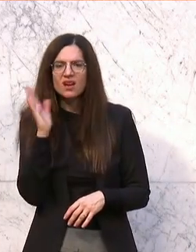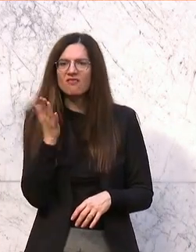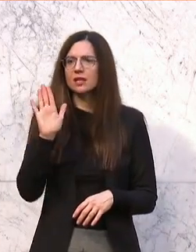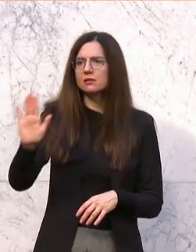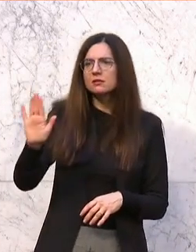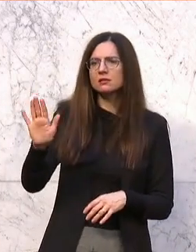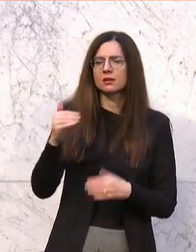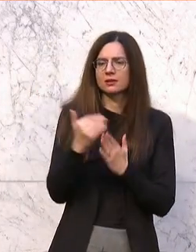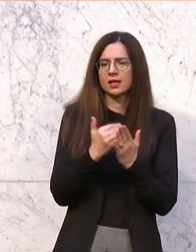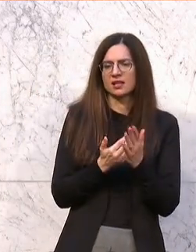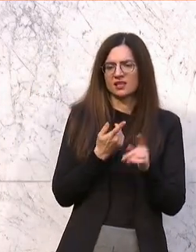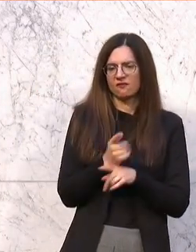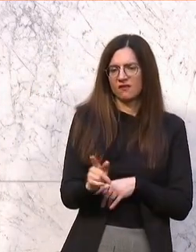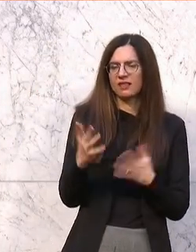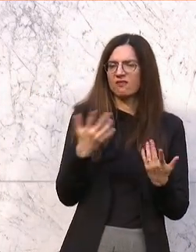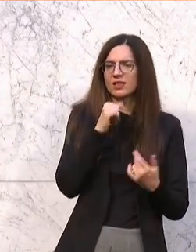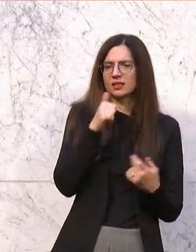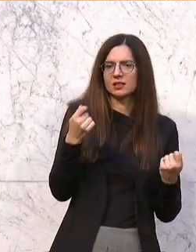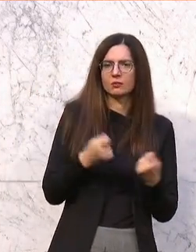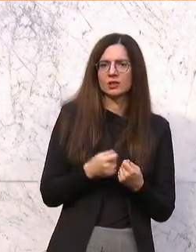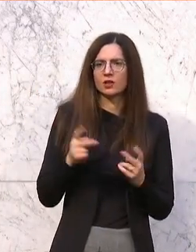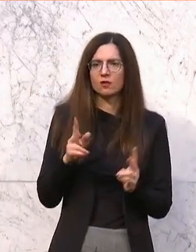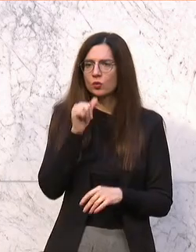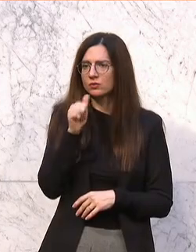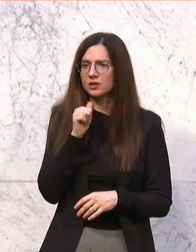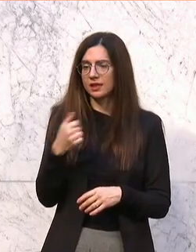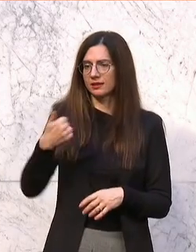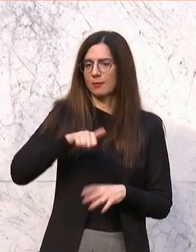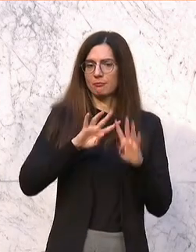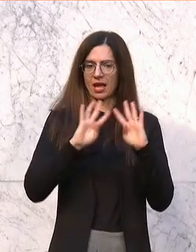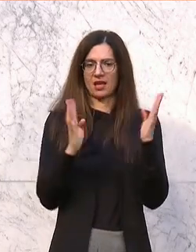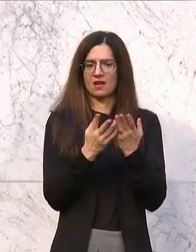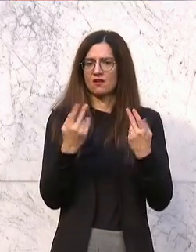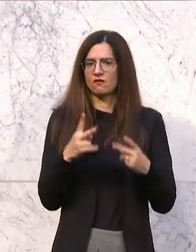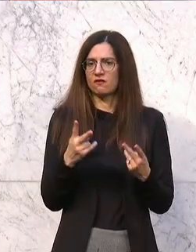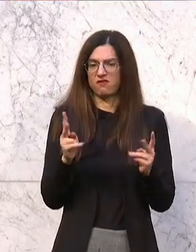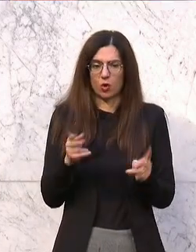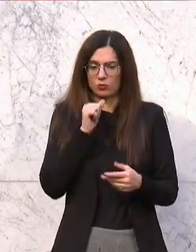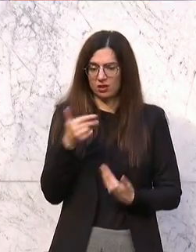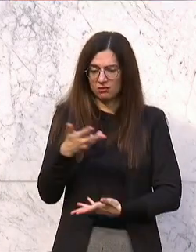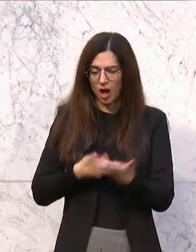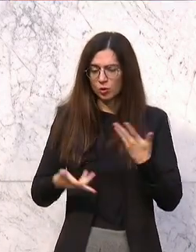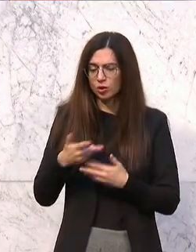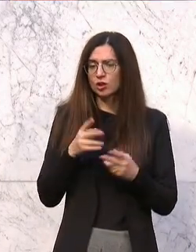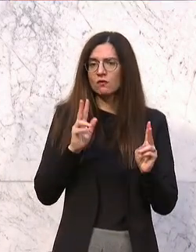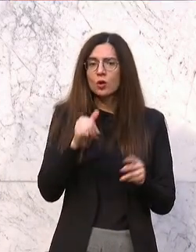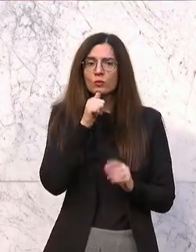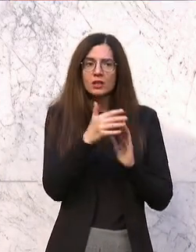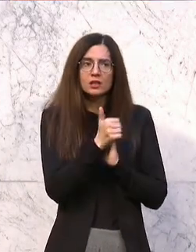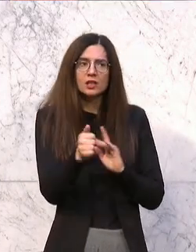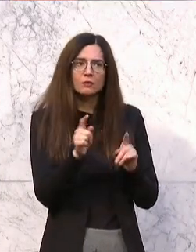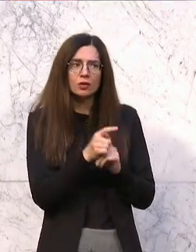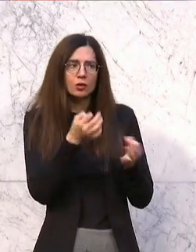bei diesem Gesetz nicht ganz passt. Warum seid ihr denn nicht gekommen? Warum habt ihr denn die Experten nicht